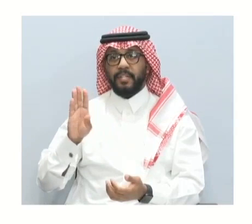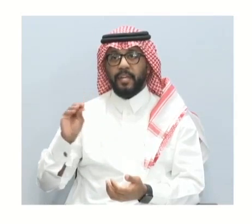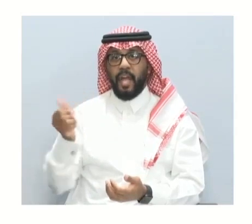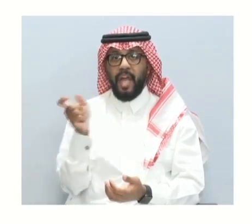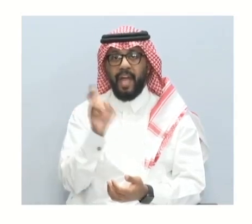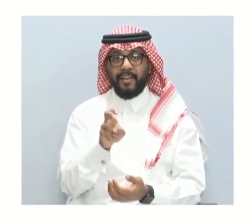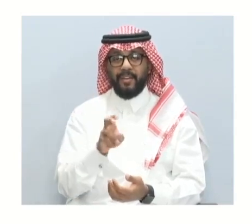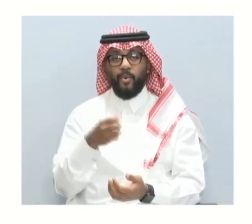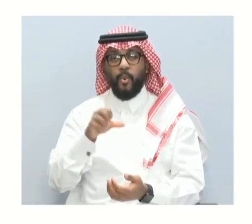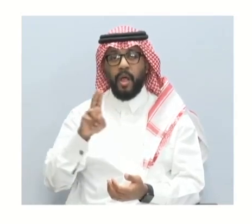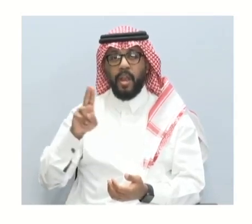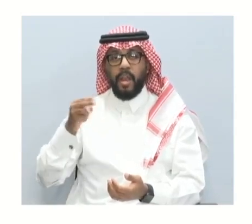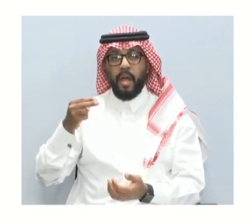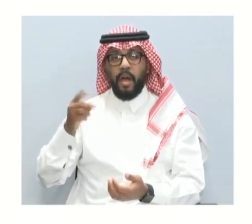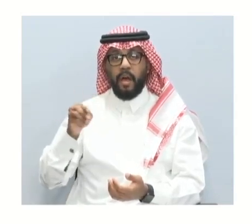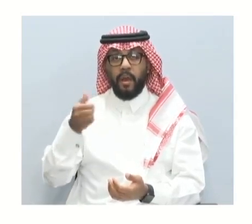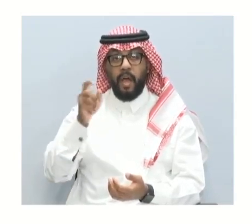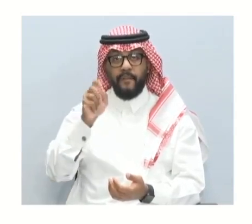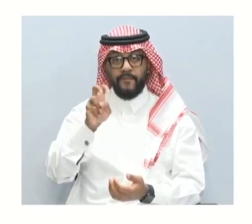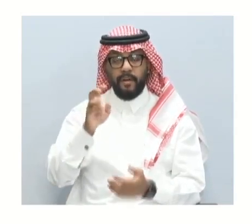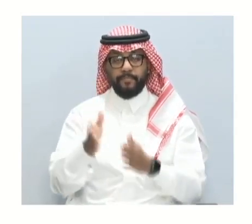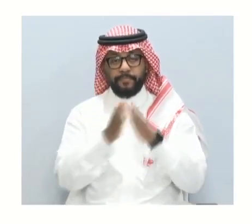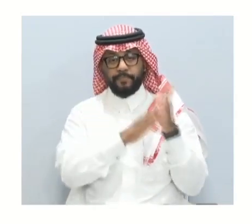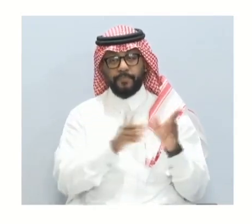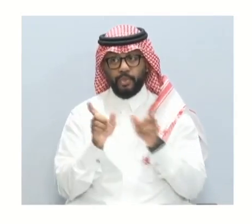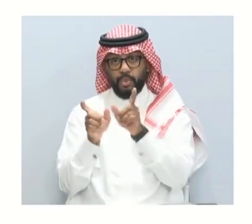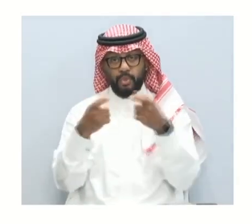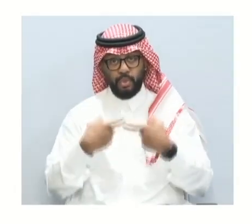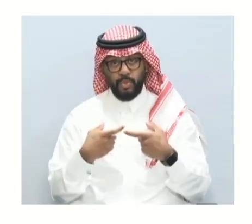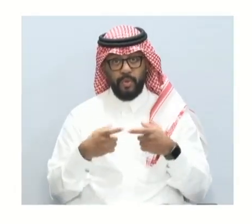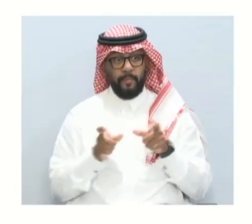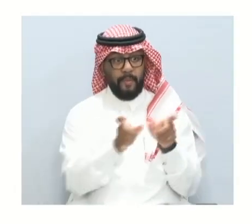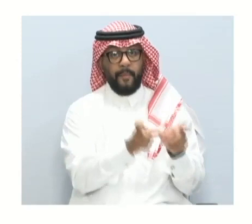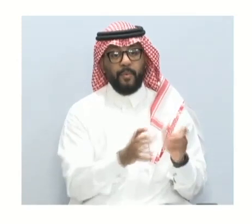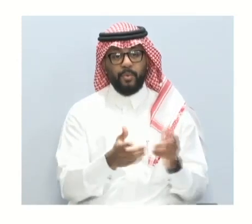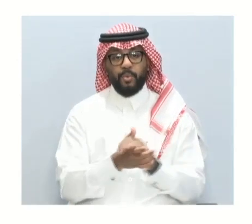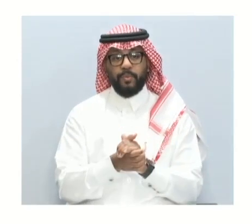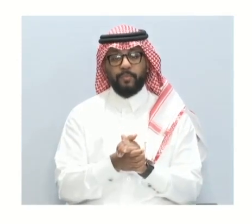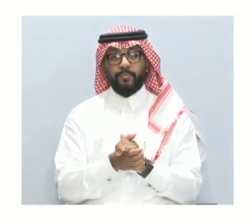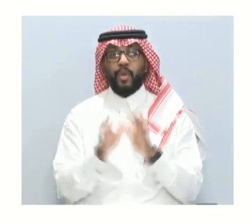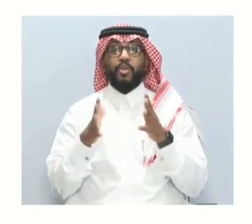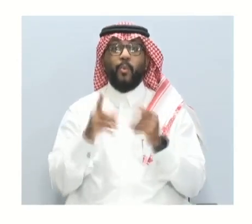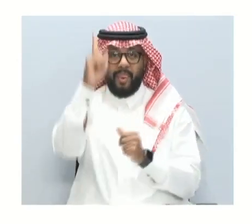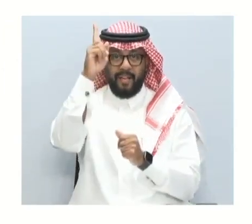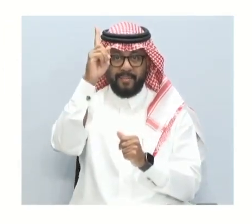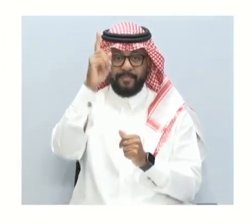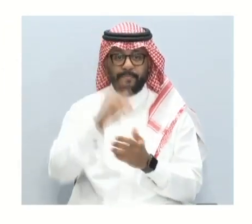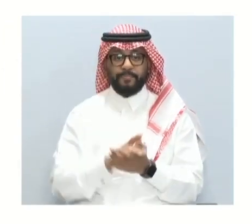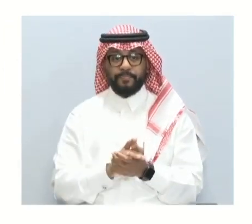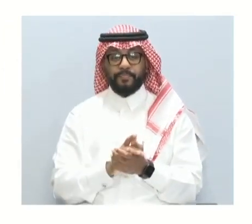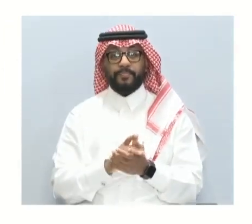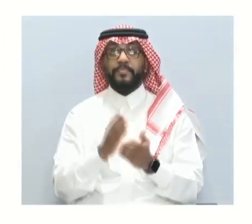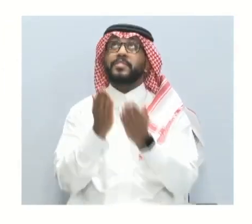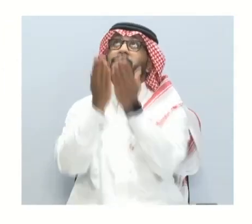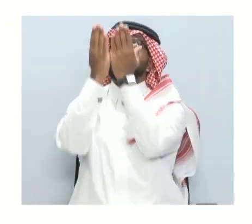والعرافه السؤال الثاني من سبل الوقايه من السحر تقوى الله تعالى